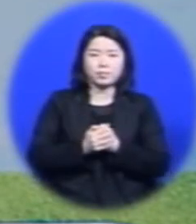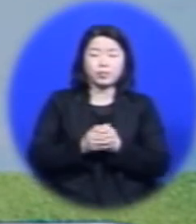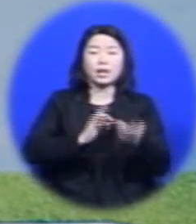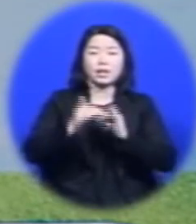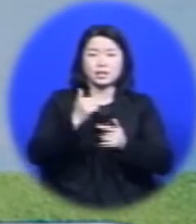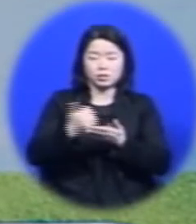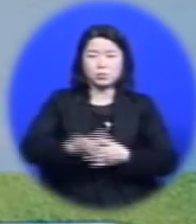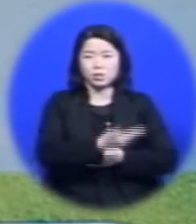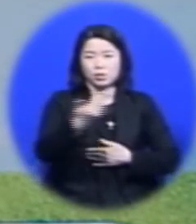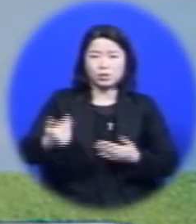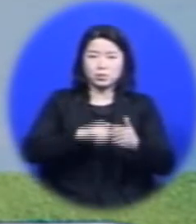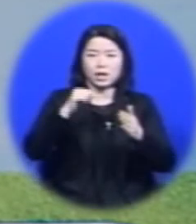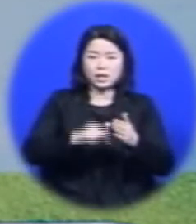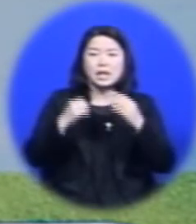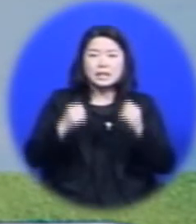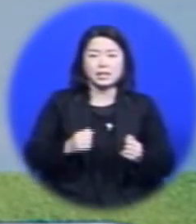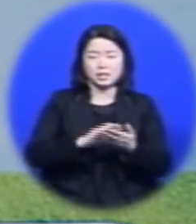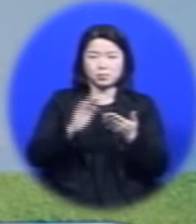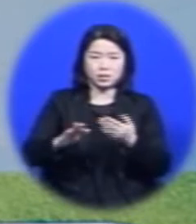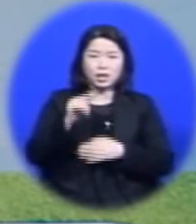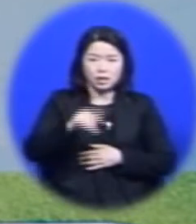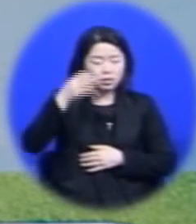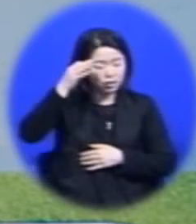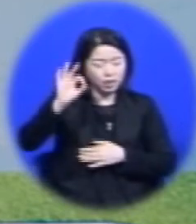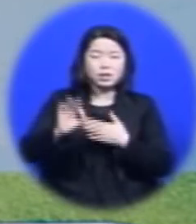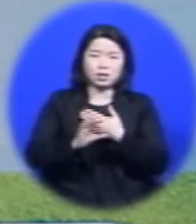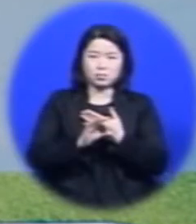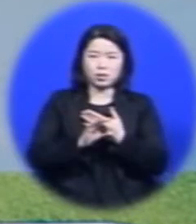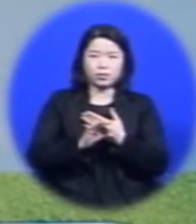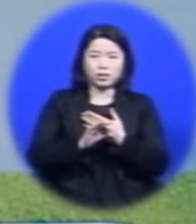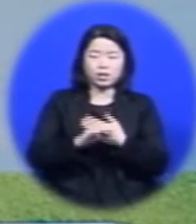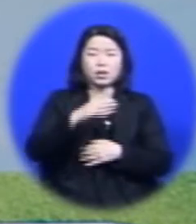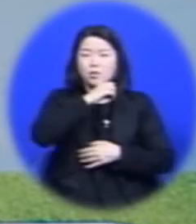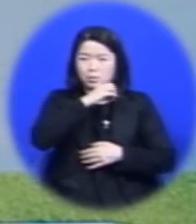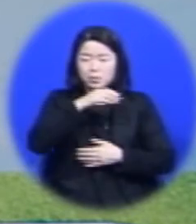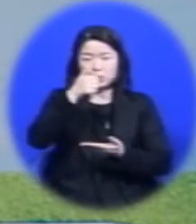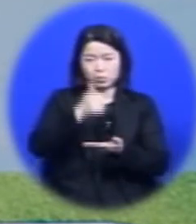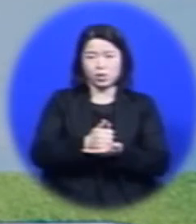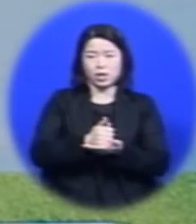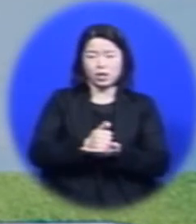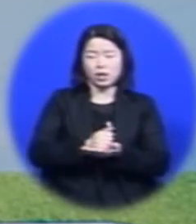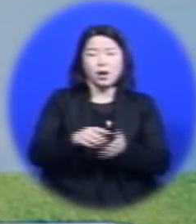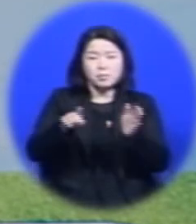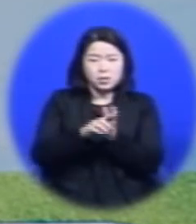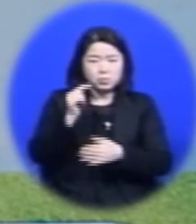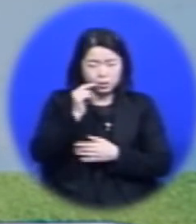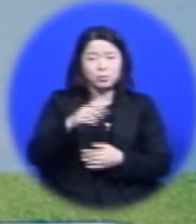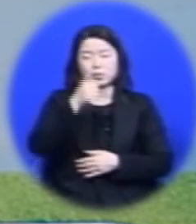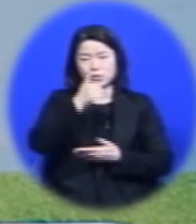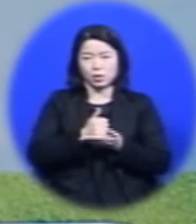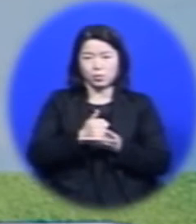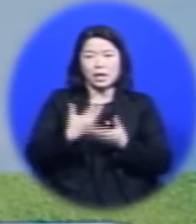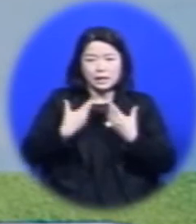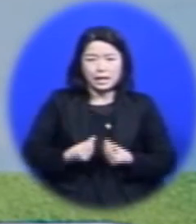예수님은 여러분 안에 계십니다 이걸 깨달으면 불평도 죄고 불신도 죄고 낙 씬도